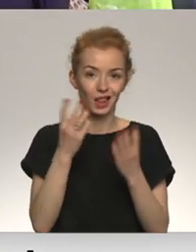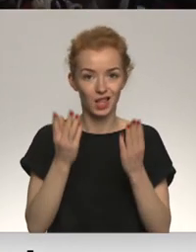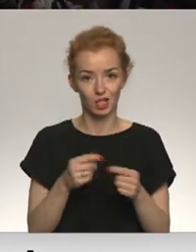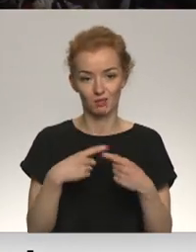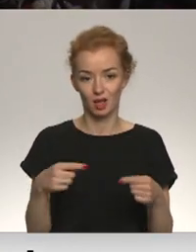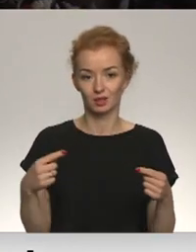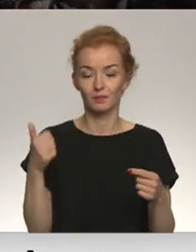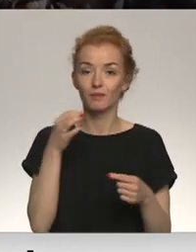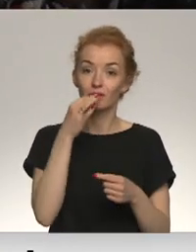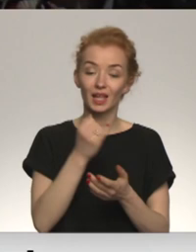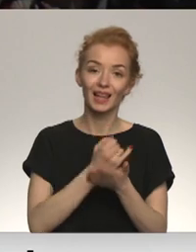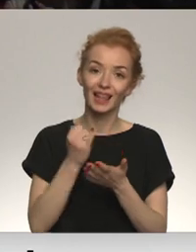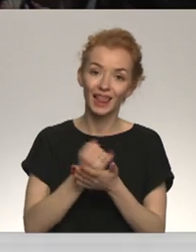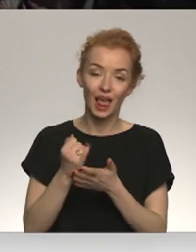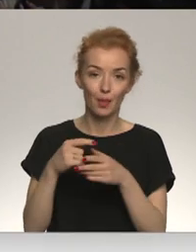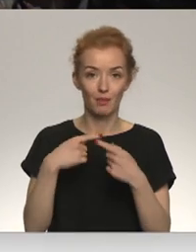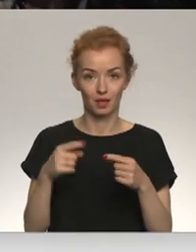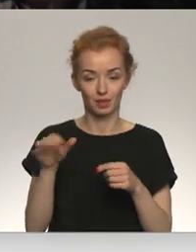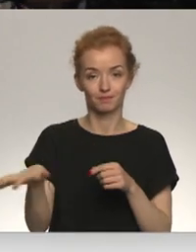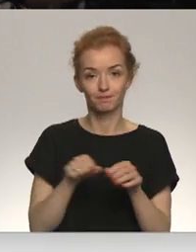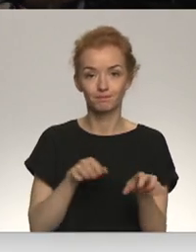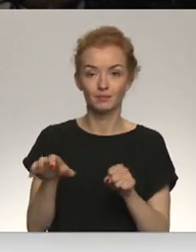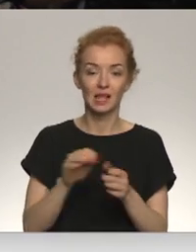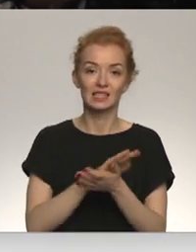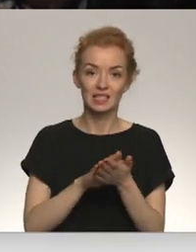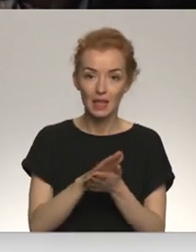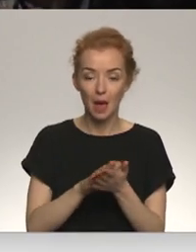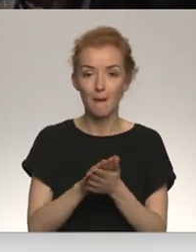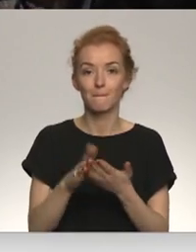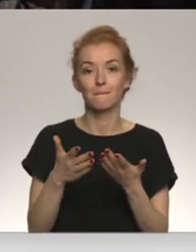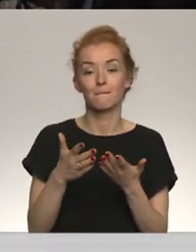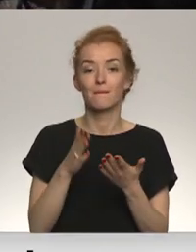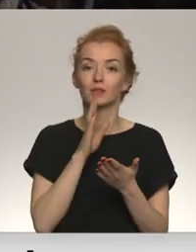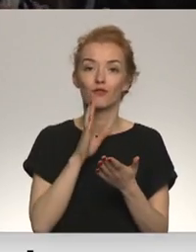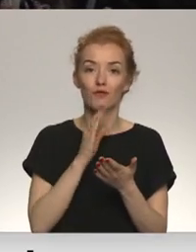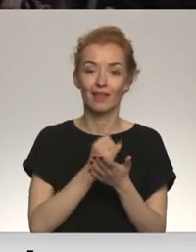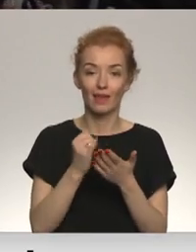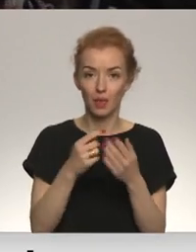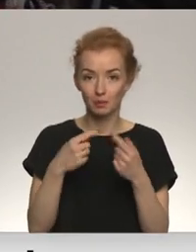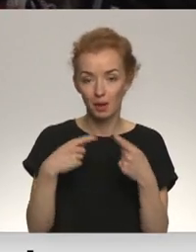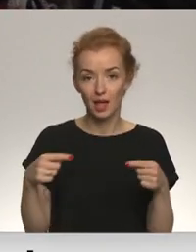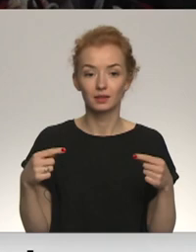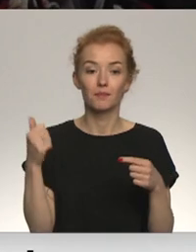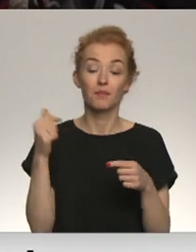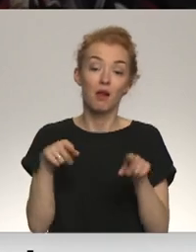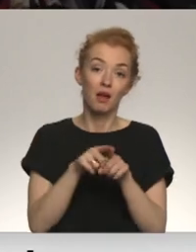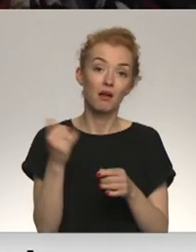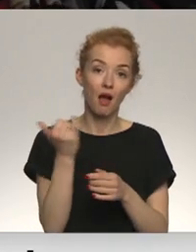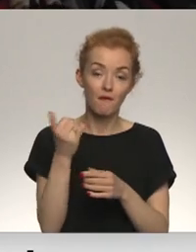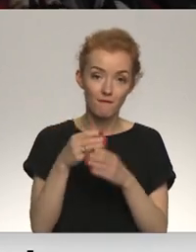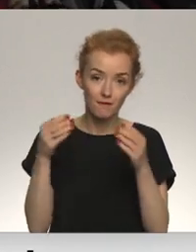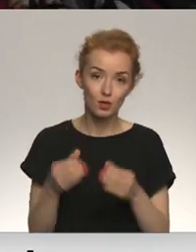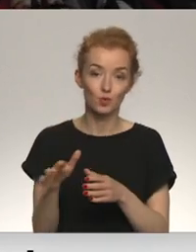lietas. Higiēnas preces nedaudz ņemam, ziepes, ieliktnīšus. No pārtikas – kafiju.